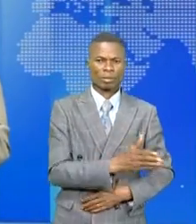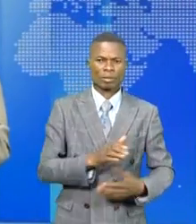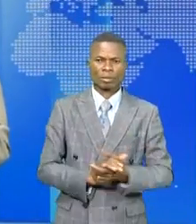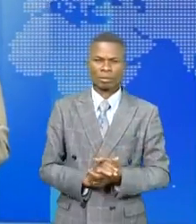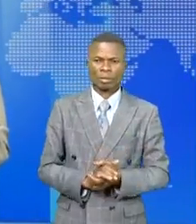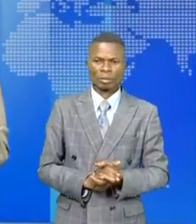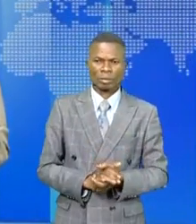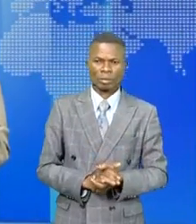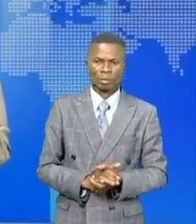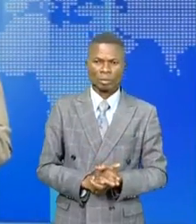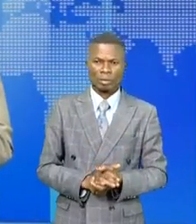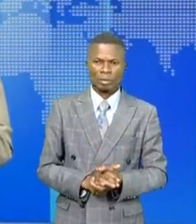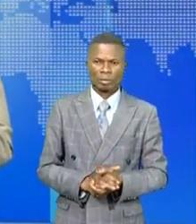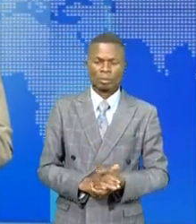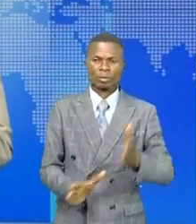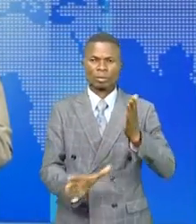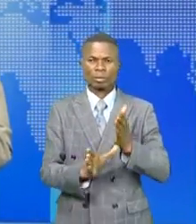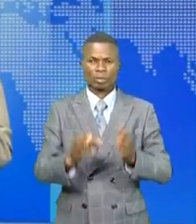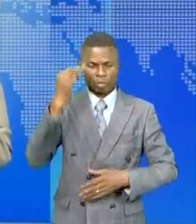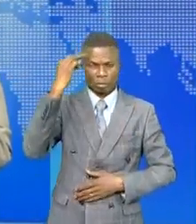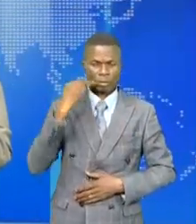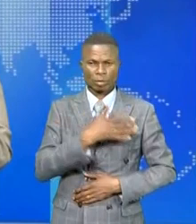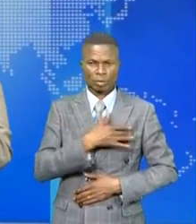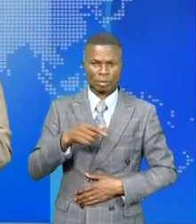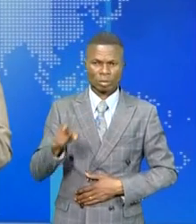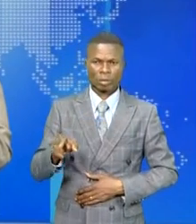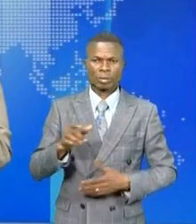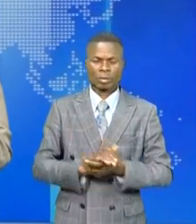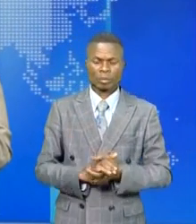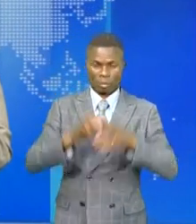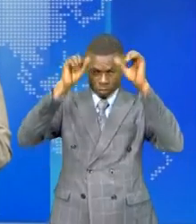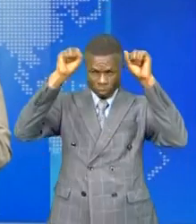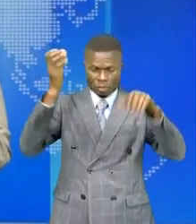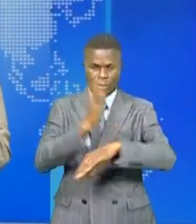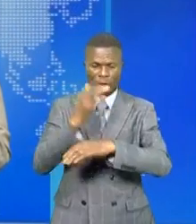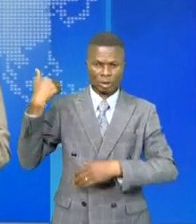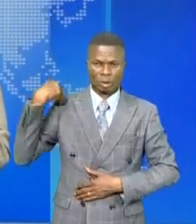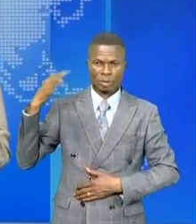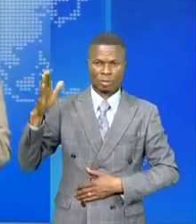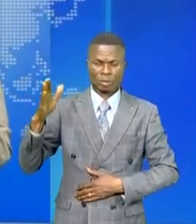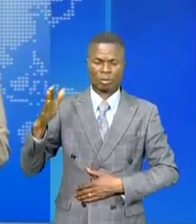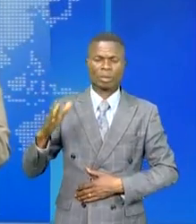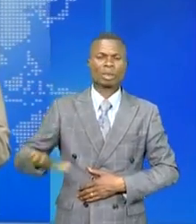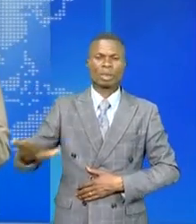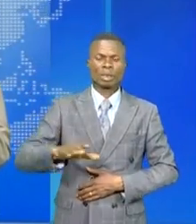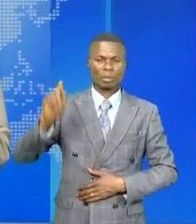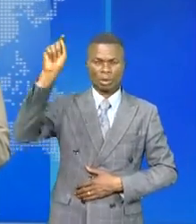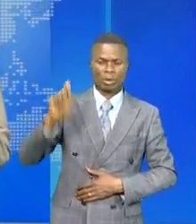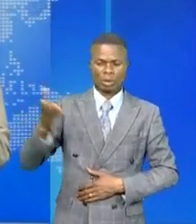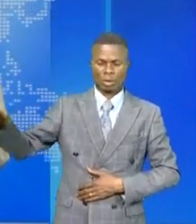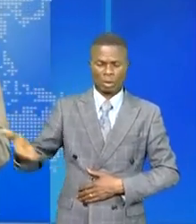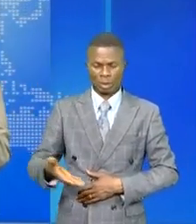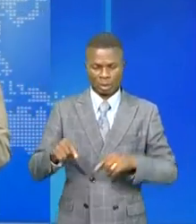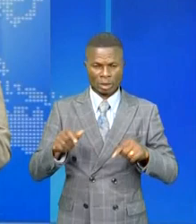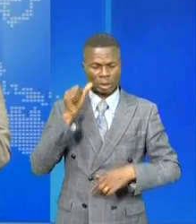Abdel Kerim Idriss Déby, c'est comme ça qu'il s'appelle, émissaire du président du Conseil militaire des transitions du Tchad. Il a été reçu par le président